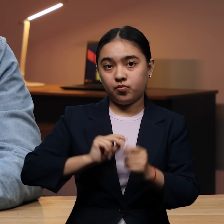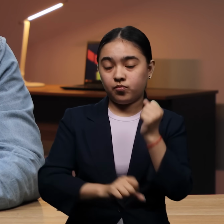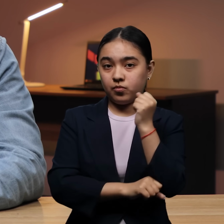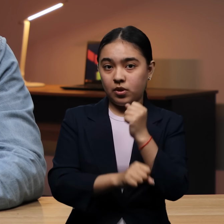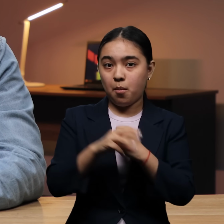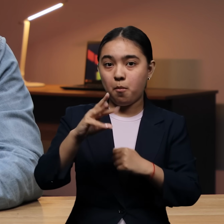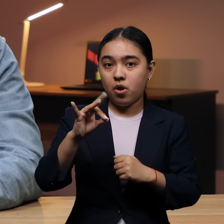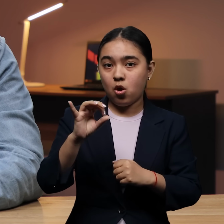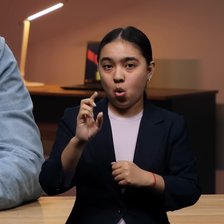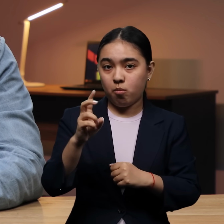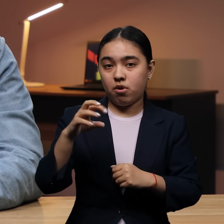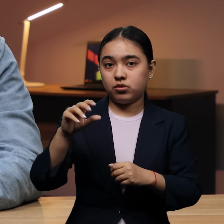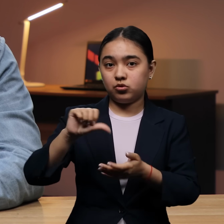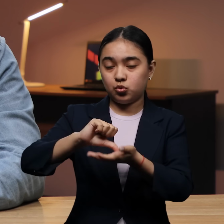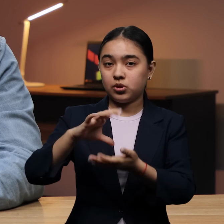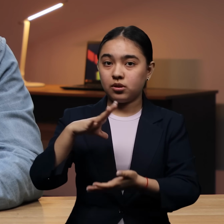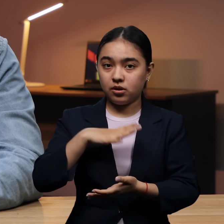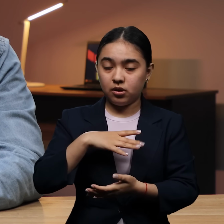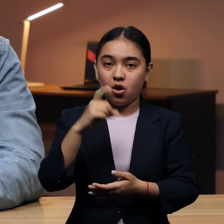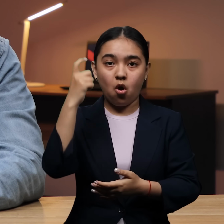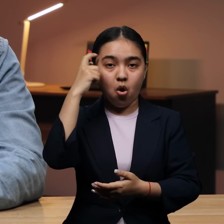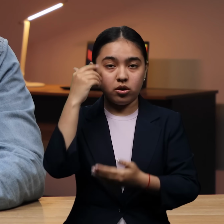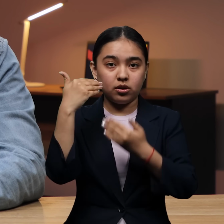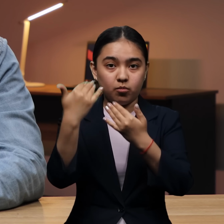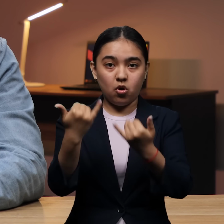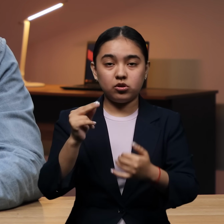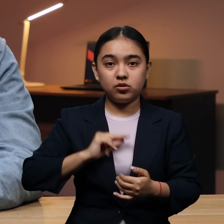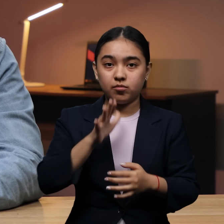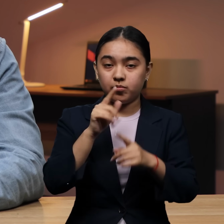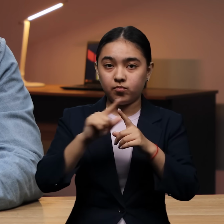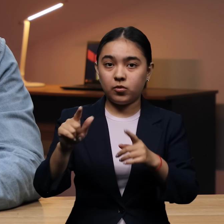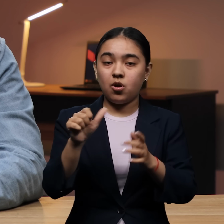xodimlari, xususan miroblar ishtirokida o'tgan. Hokim ularga hozir